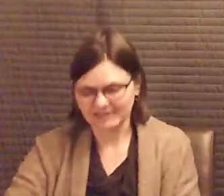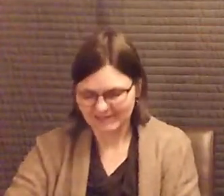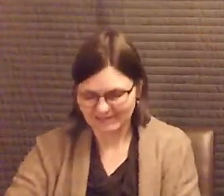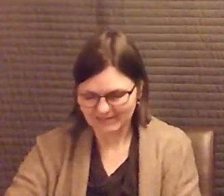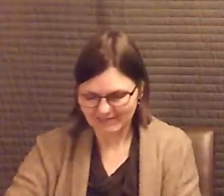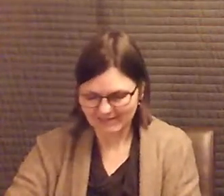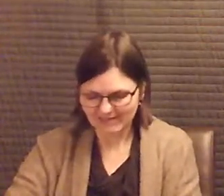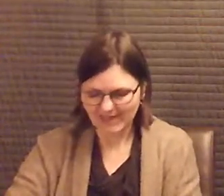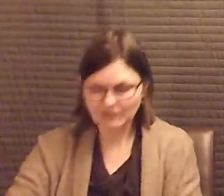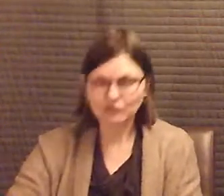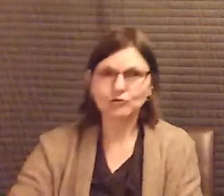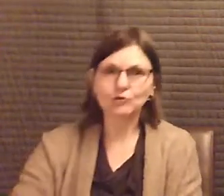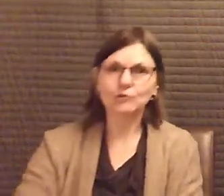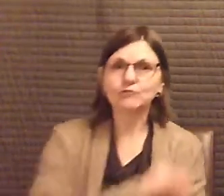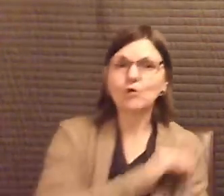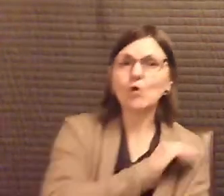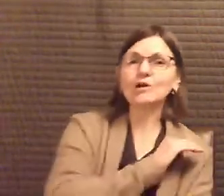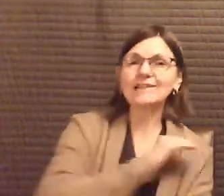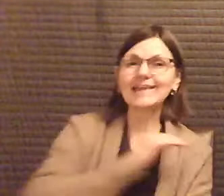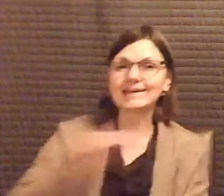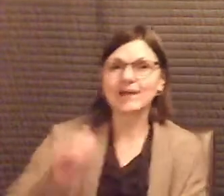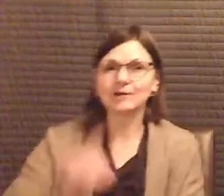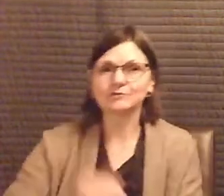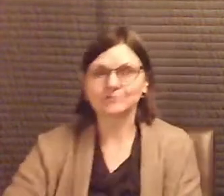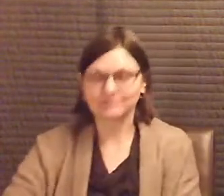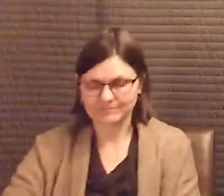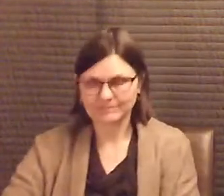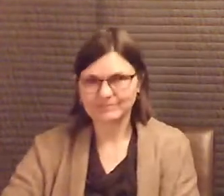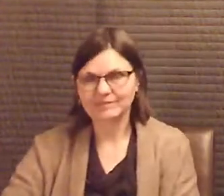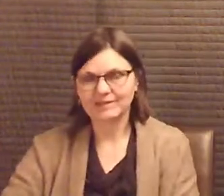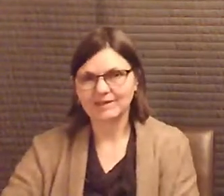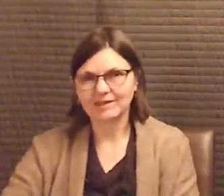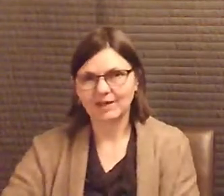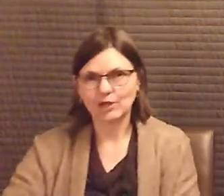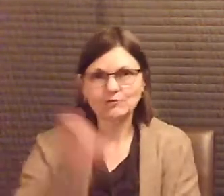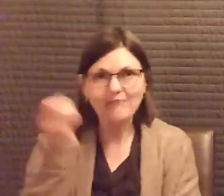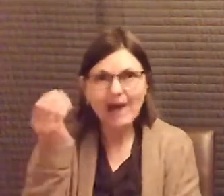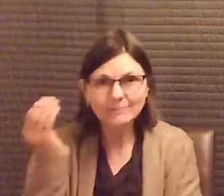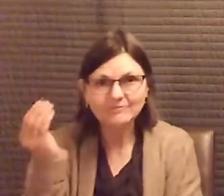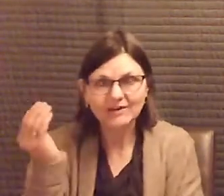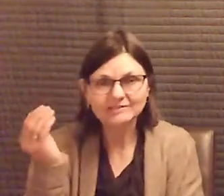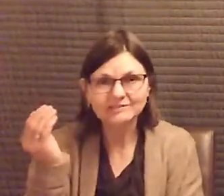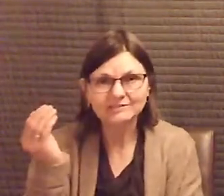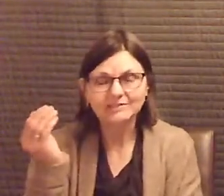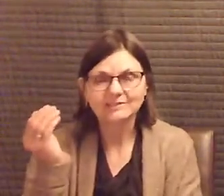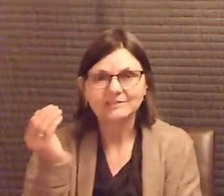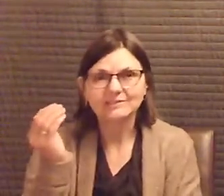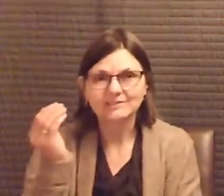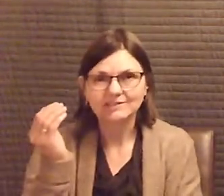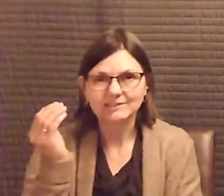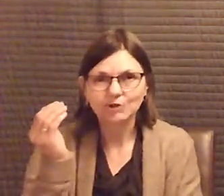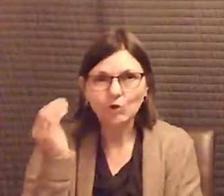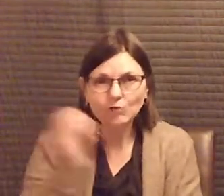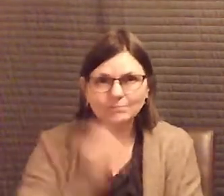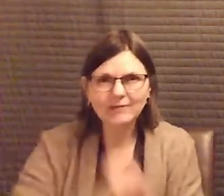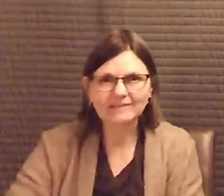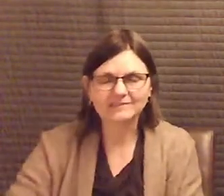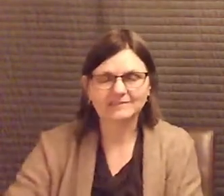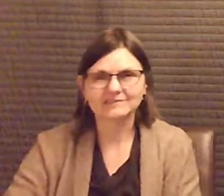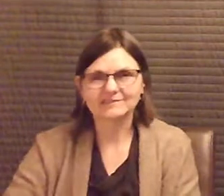the en ze trokken voor het leger uit en heer wickham was in wapen was geweest in de